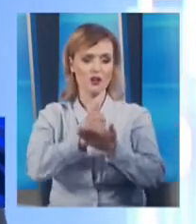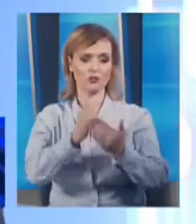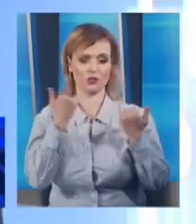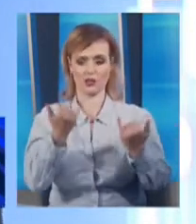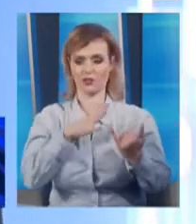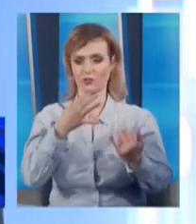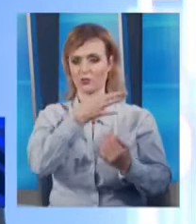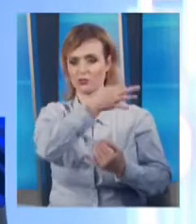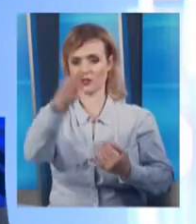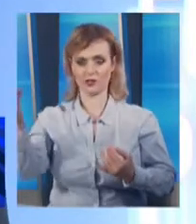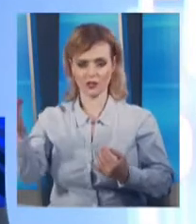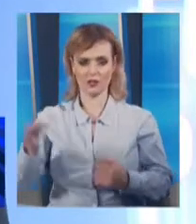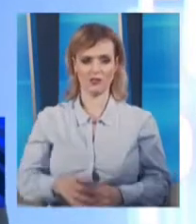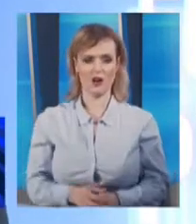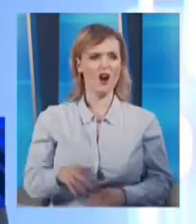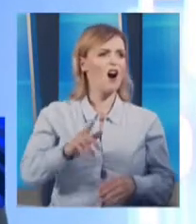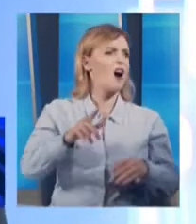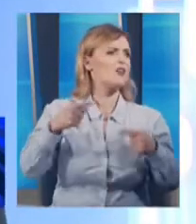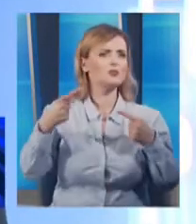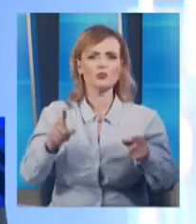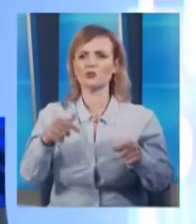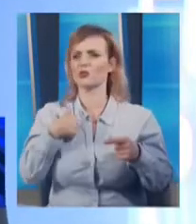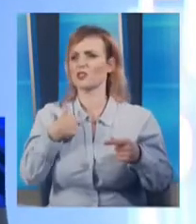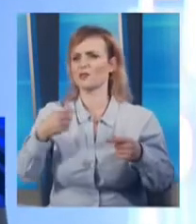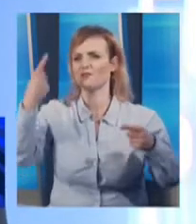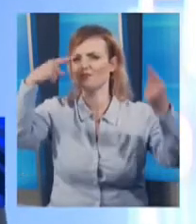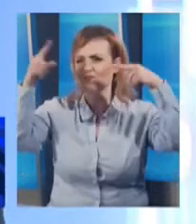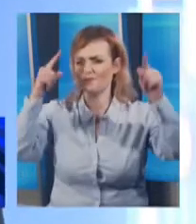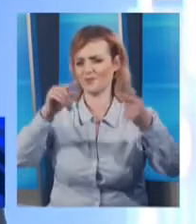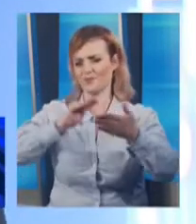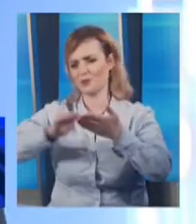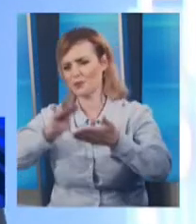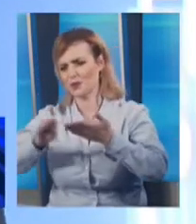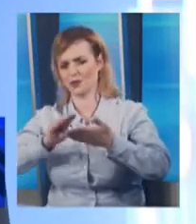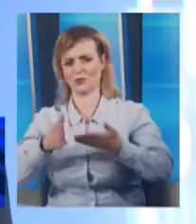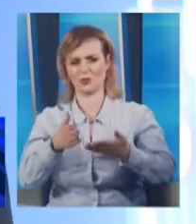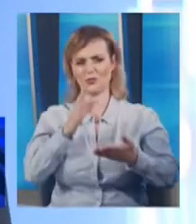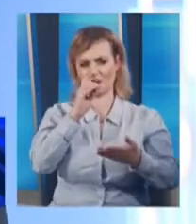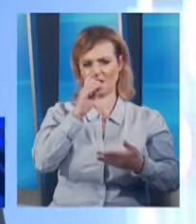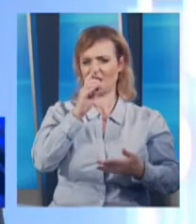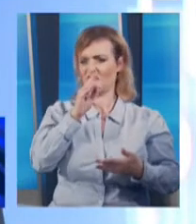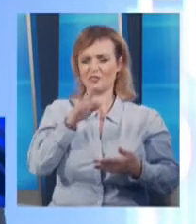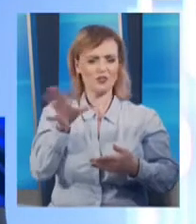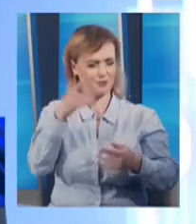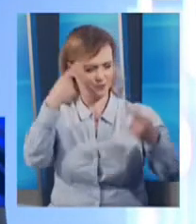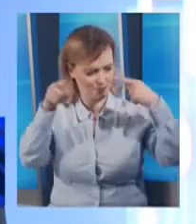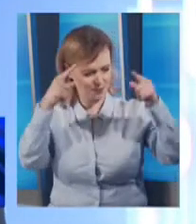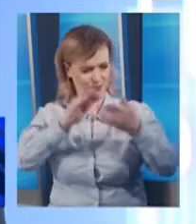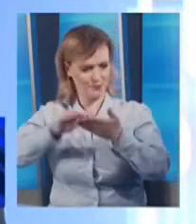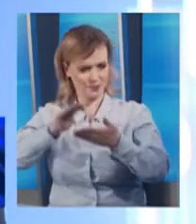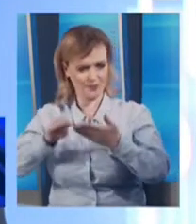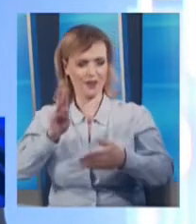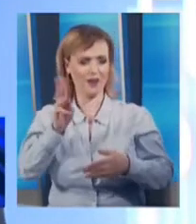rest, speculațiile în care se dedau unii actori și unii troli care au trecut din tabăra